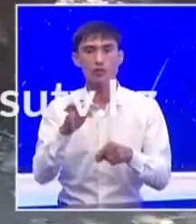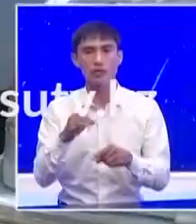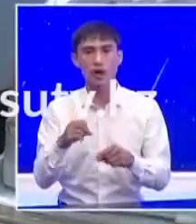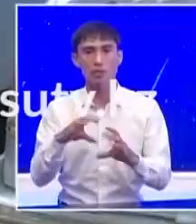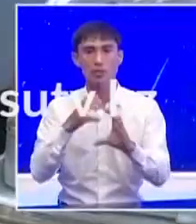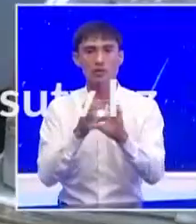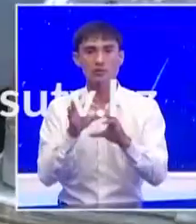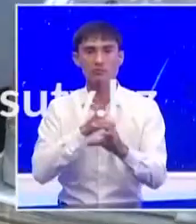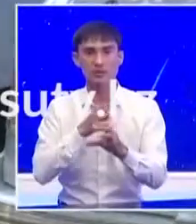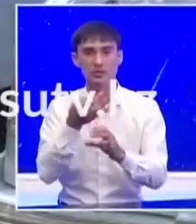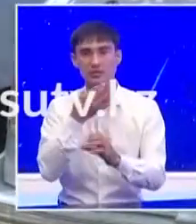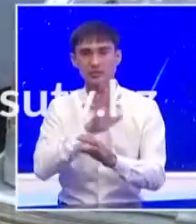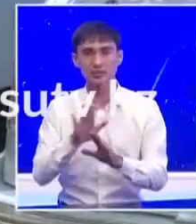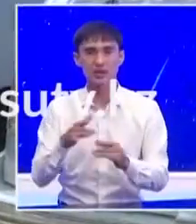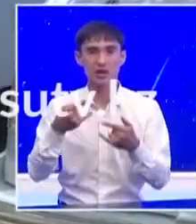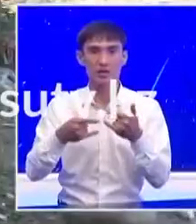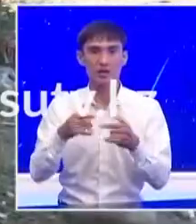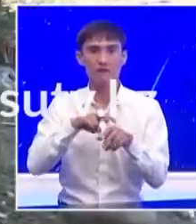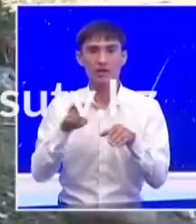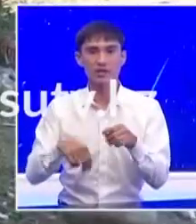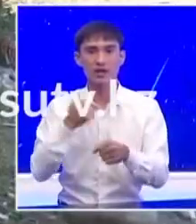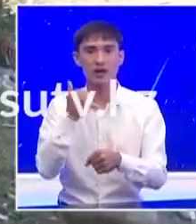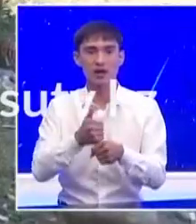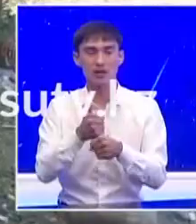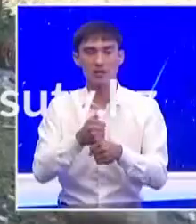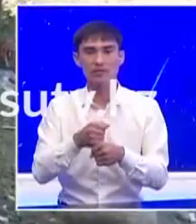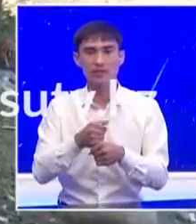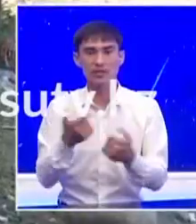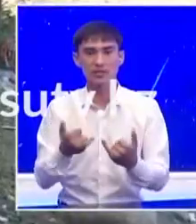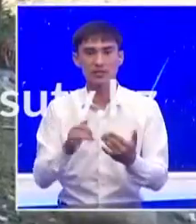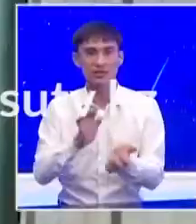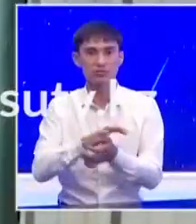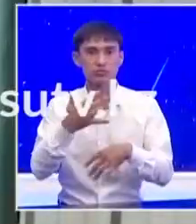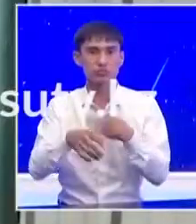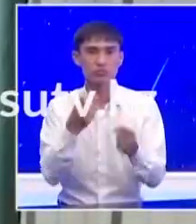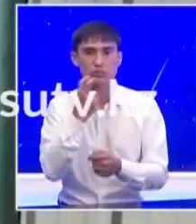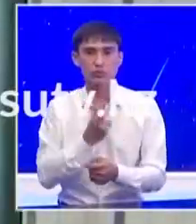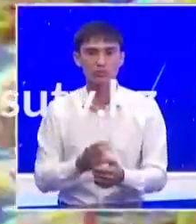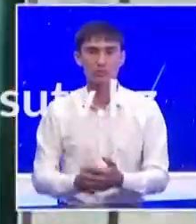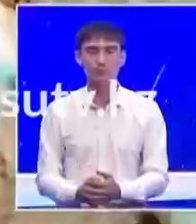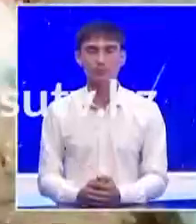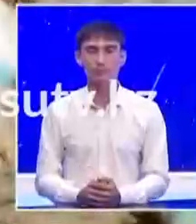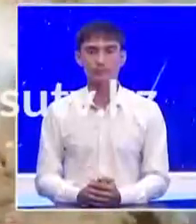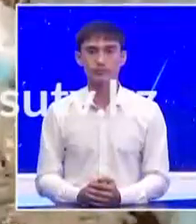попала нелицеприятная картина. Автовокзал – одна из главных транспортных артерий, захламлен мусором.